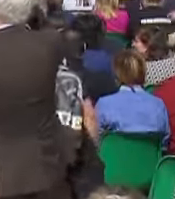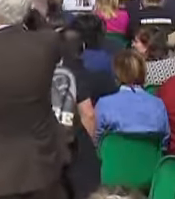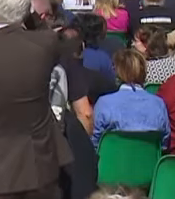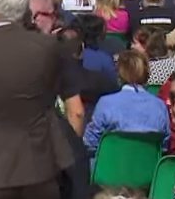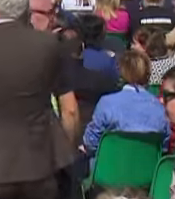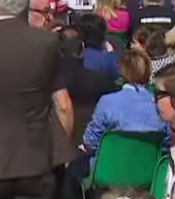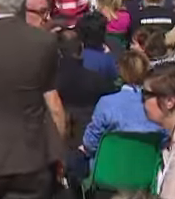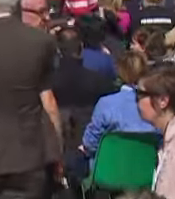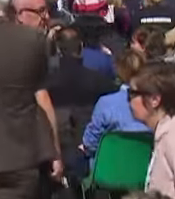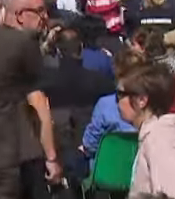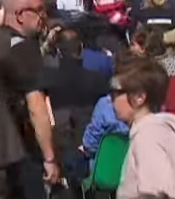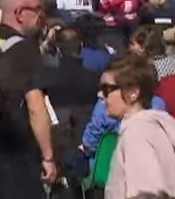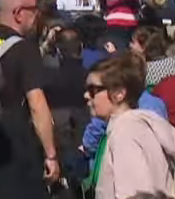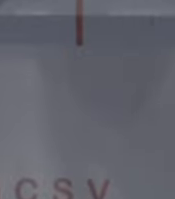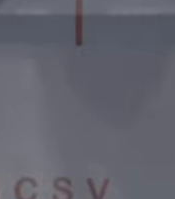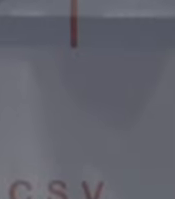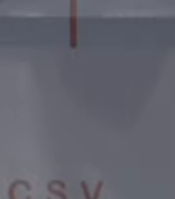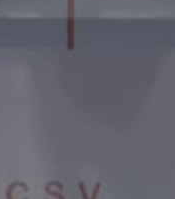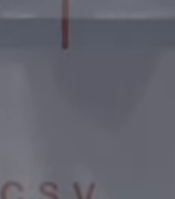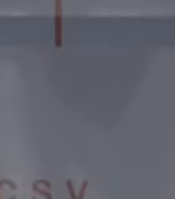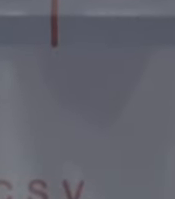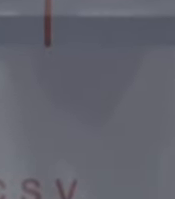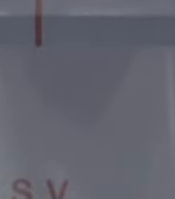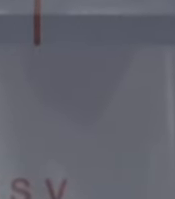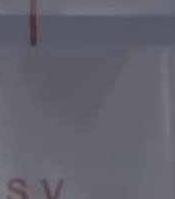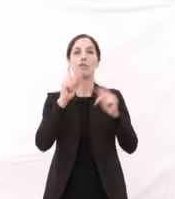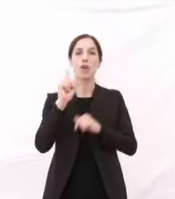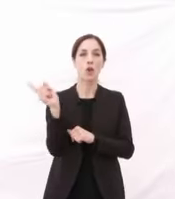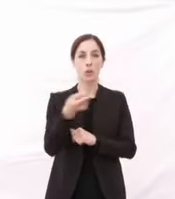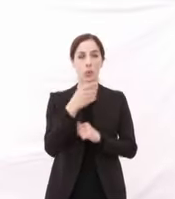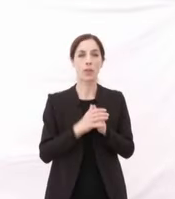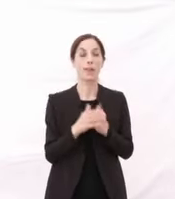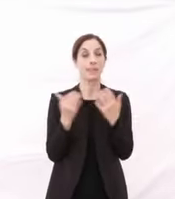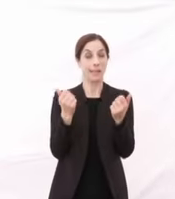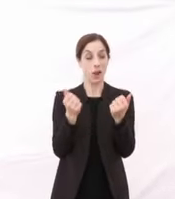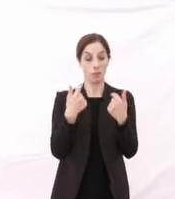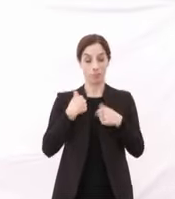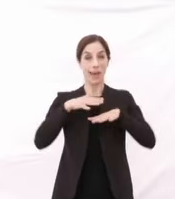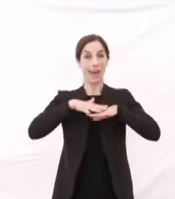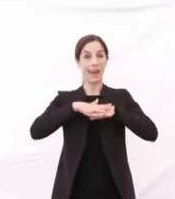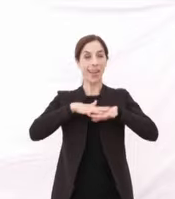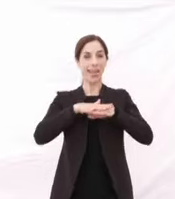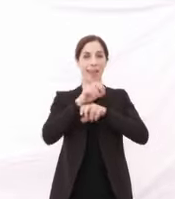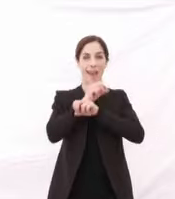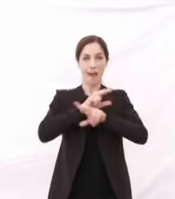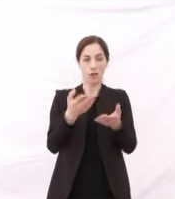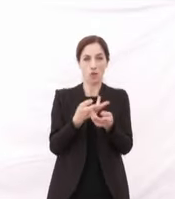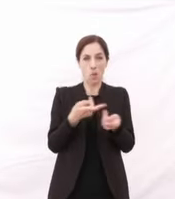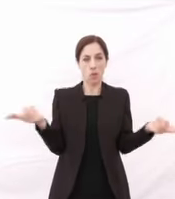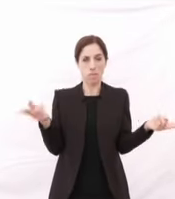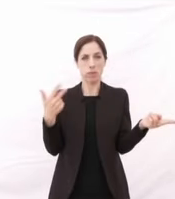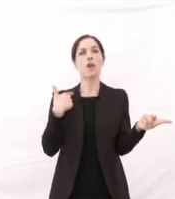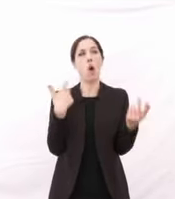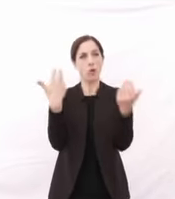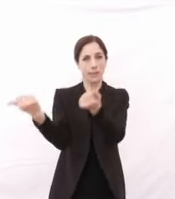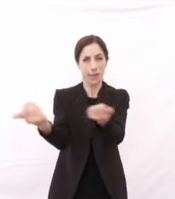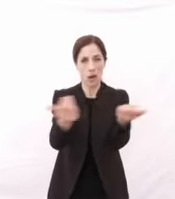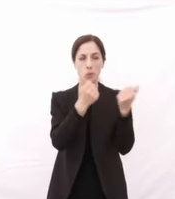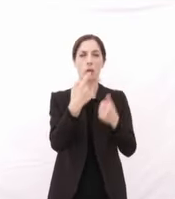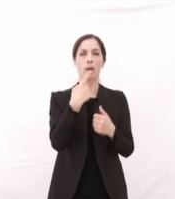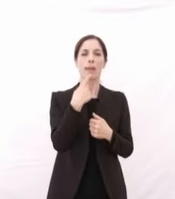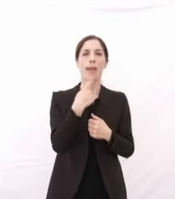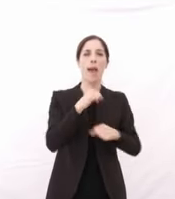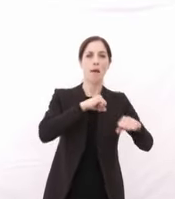Bene, buongiorno a tutti, un saluto a nome della rete di Avviso Pubblico, delle amministratrici e degli amministratori presenti